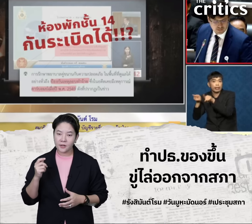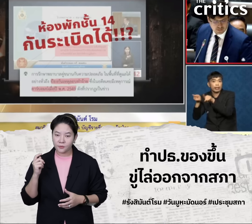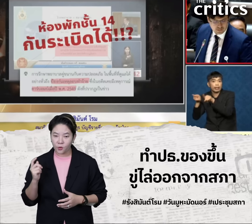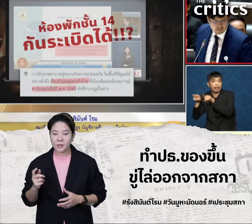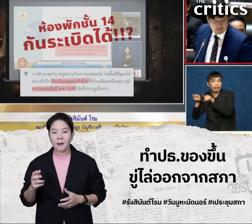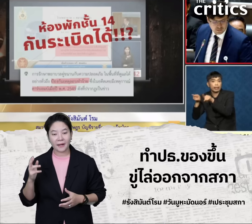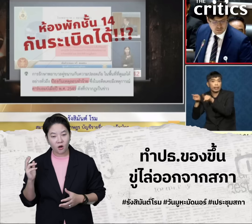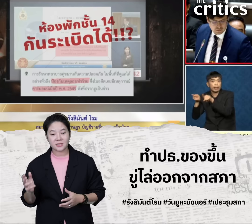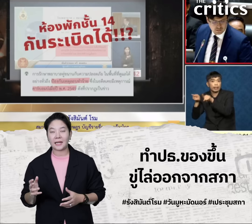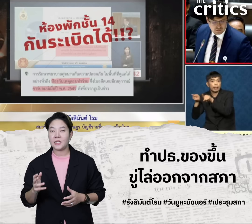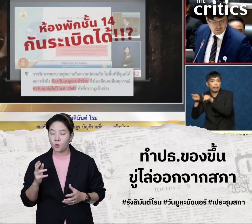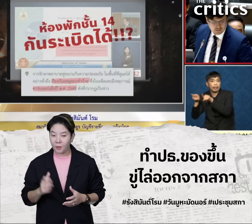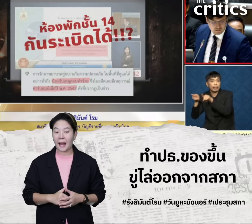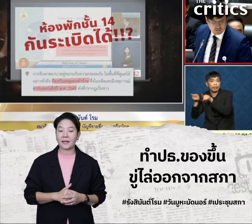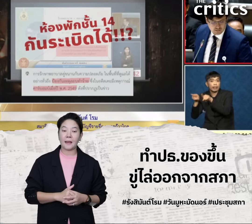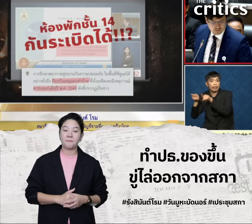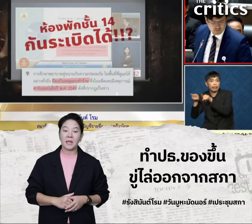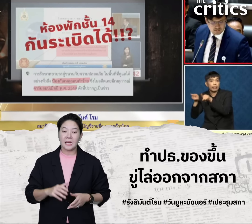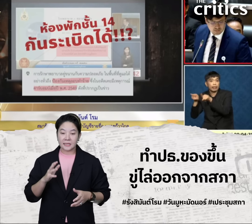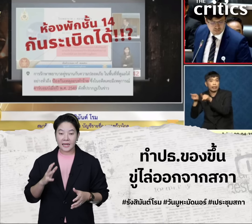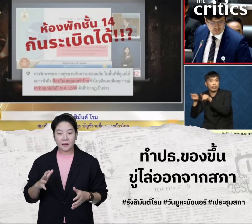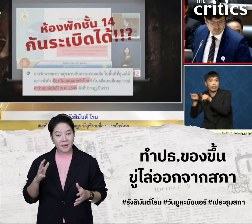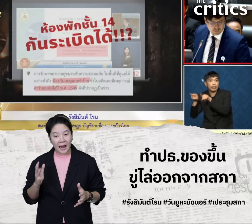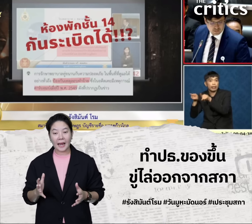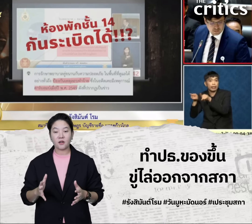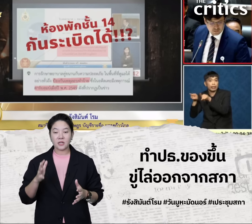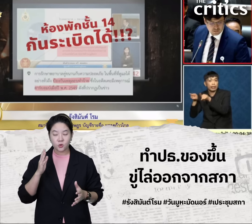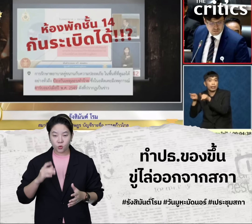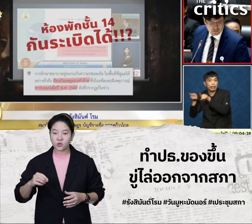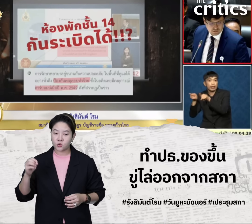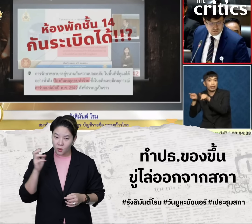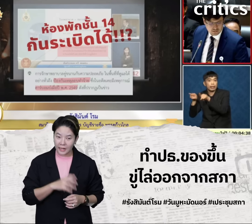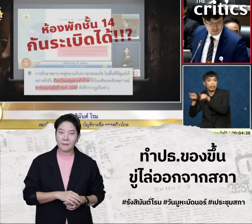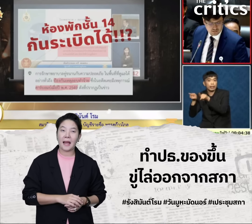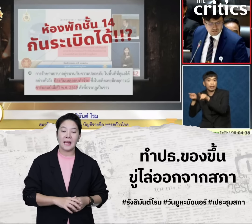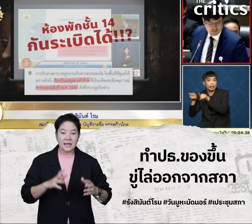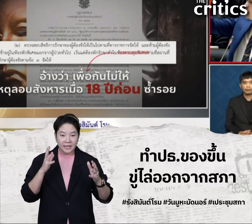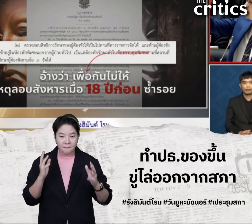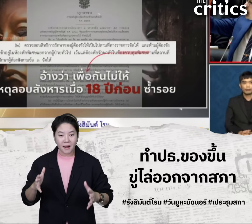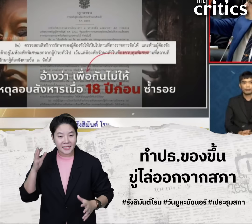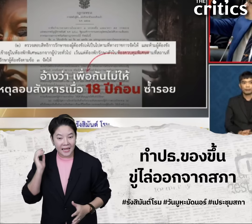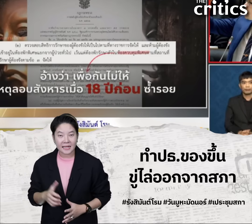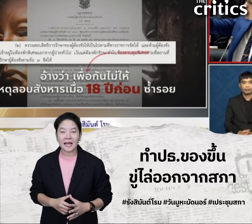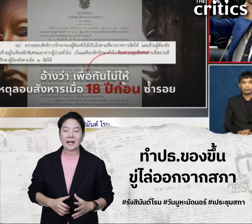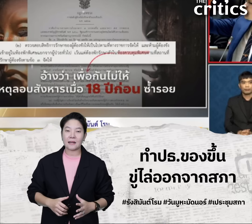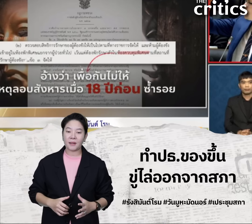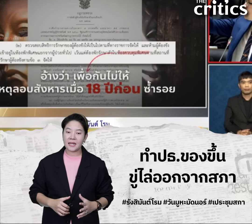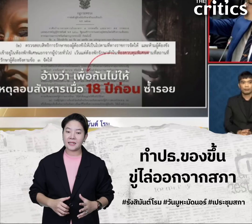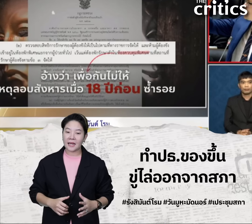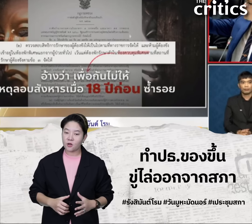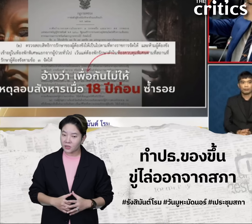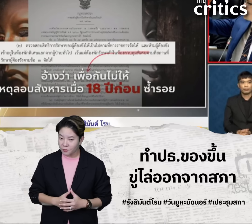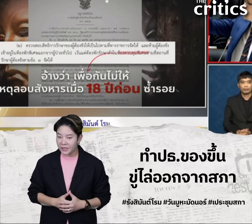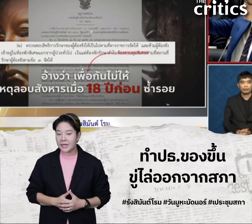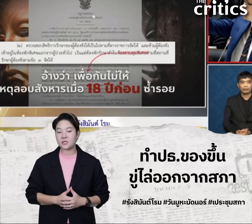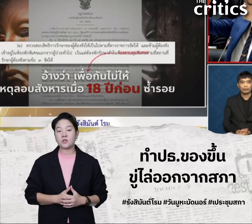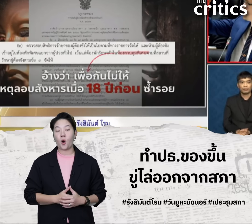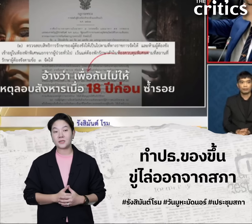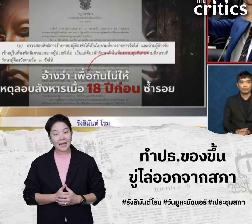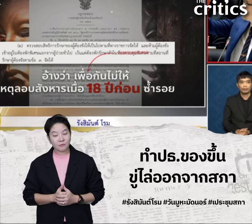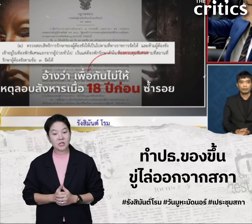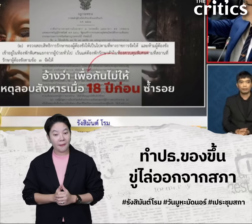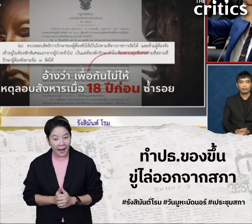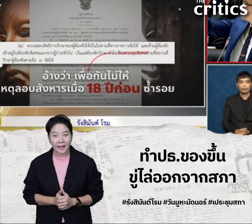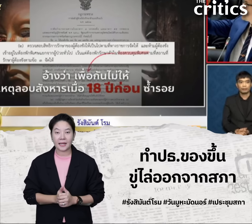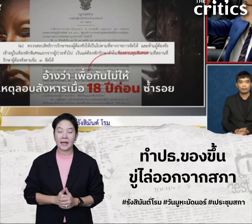าตัวที่โรงพยาบาลนอกสถานที่คุมขังเนี่ยแต่ยังไม่หายก็ยังถูกส่งตัวกลับมาทำไมแตกต่างกับอดีตนายกรัฐมนตรีจึง